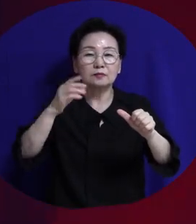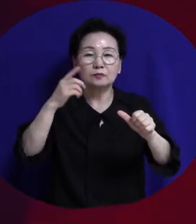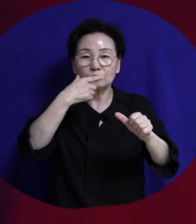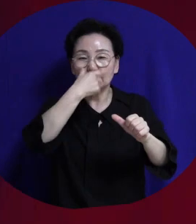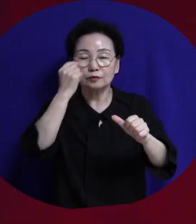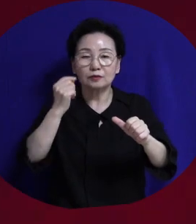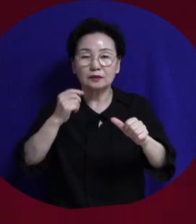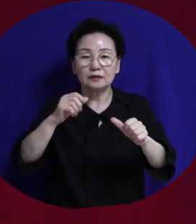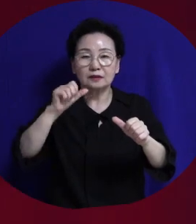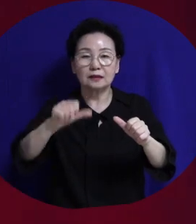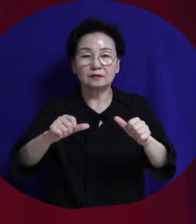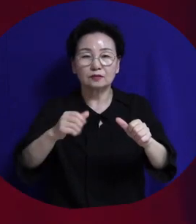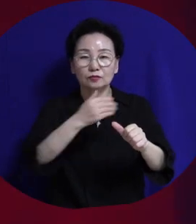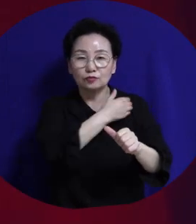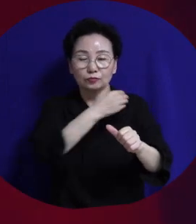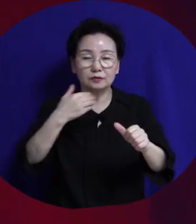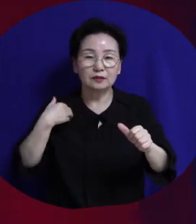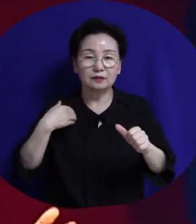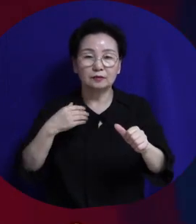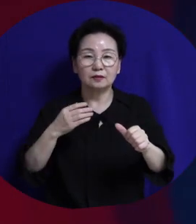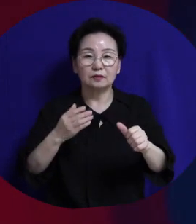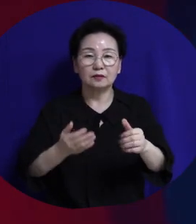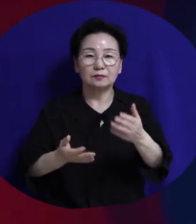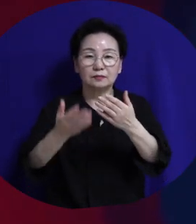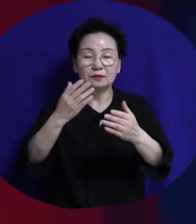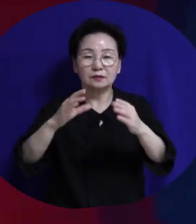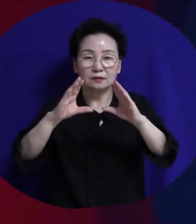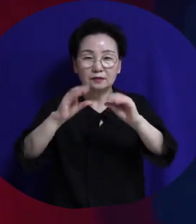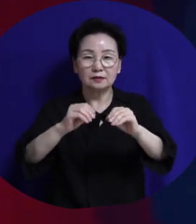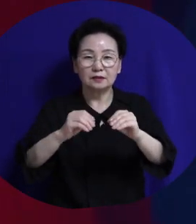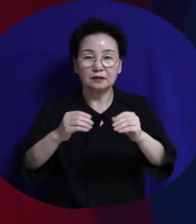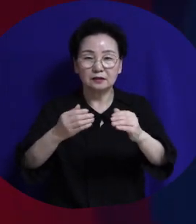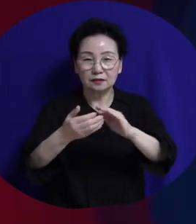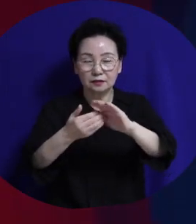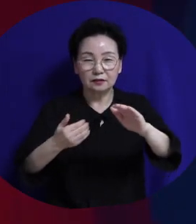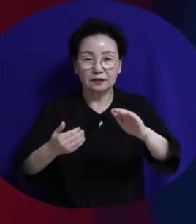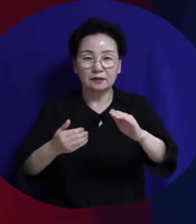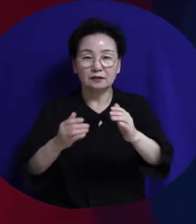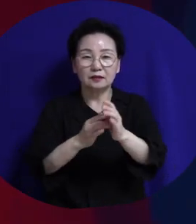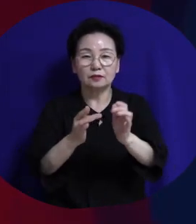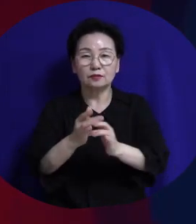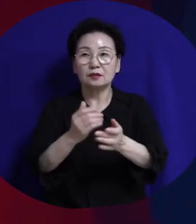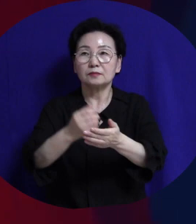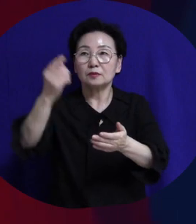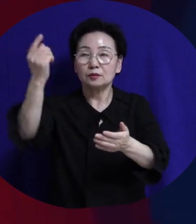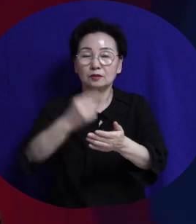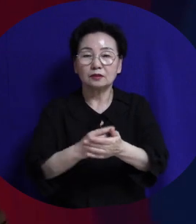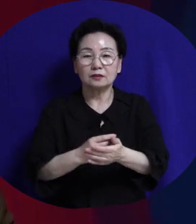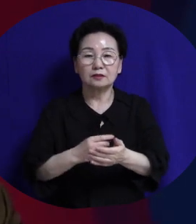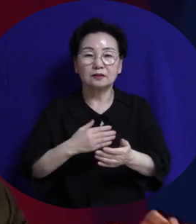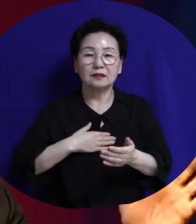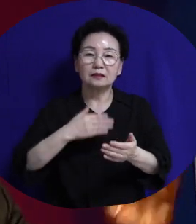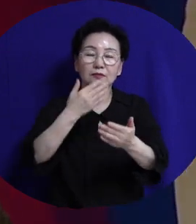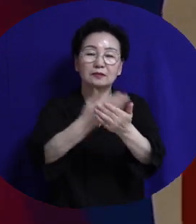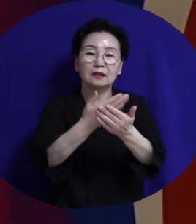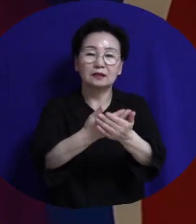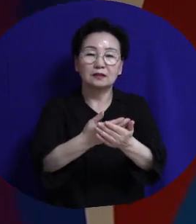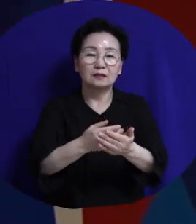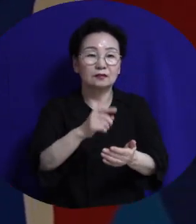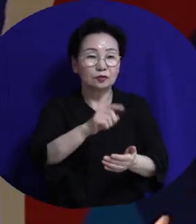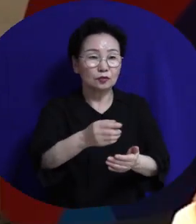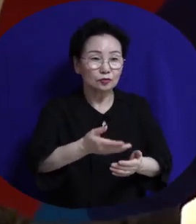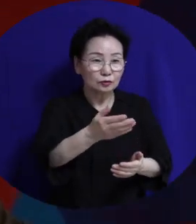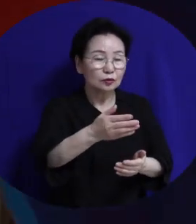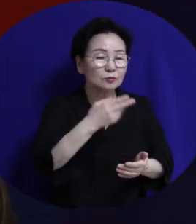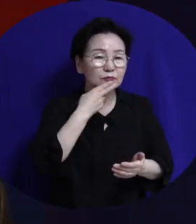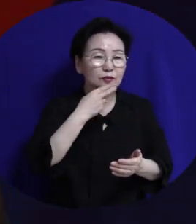있었어. 그리고 불이 꺼지기 직전에 예수님이 오셨어요. 나 좀 주라. 너 줄 거 없어.